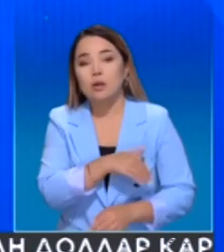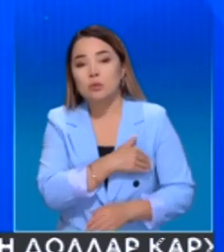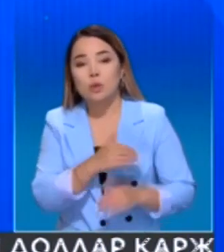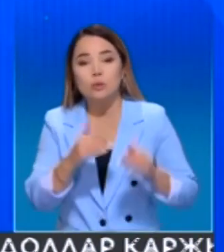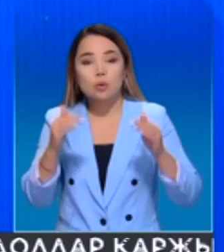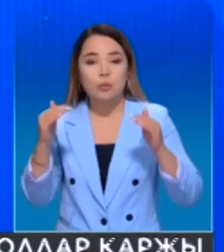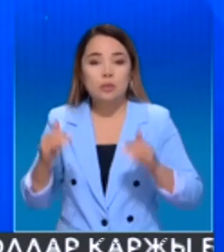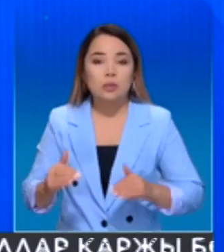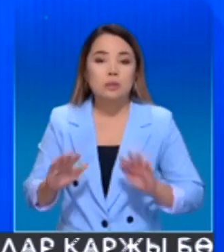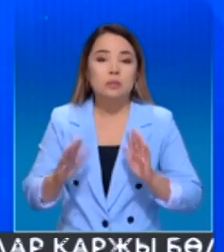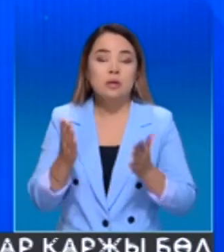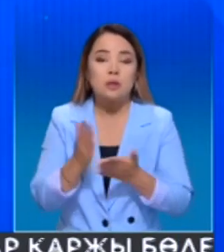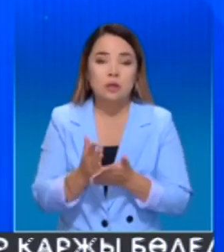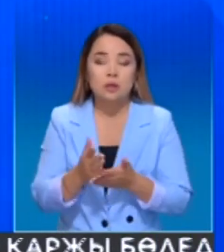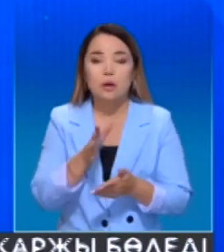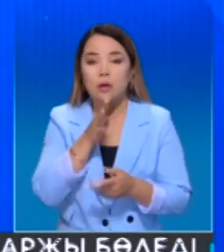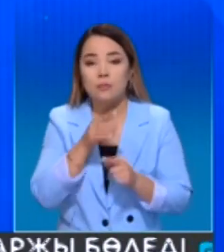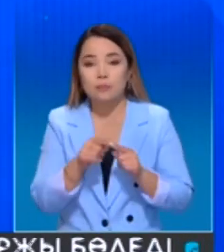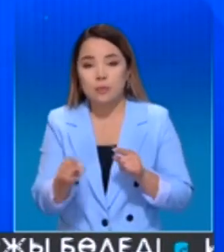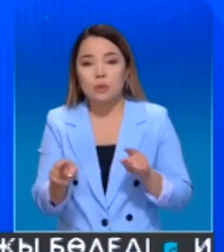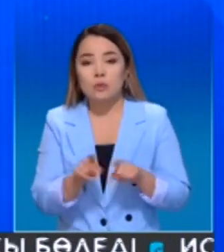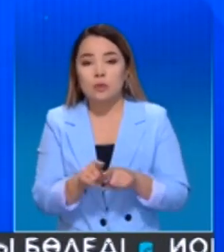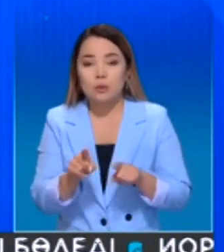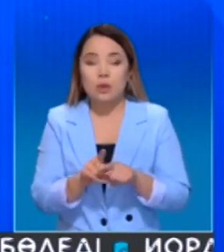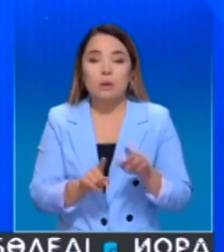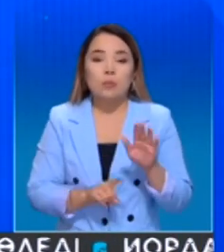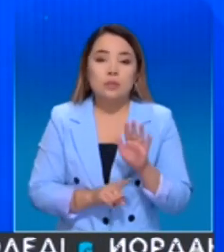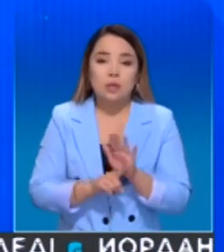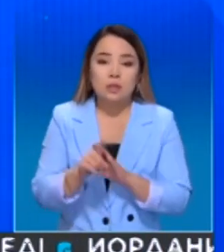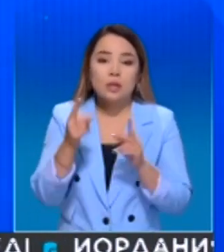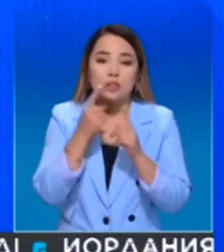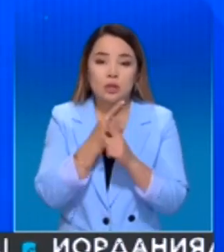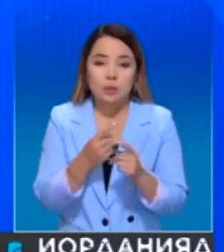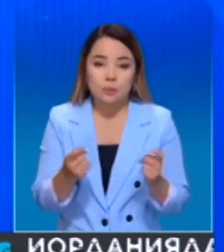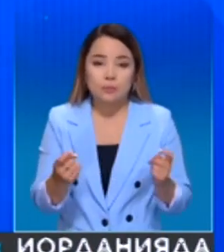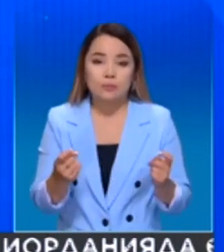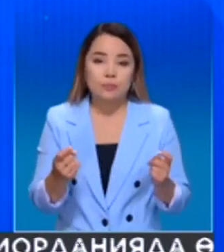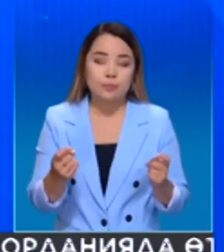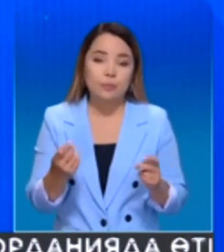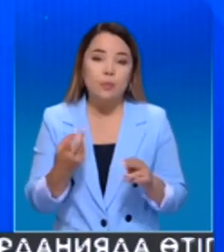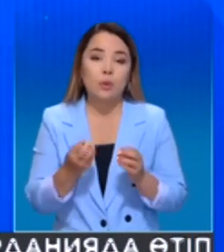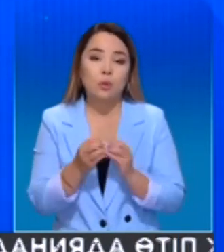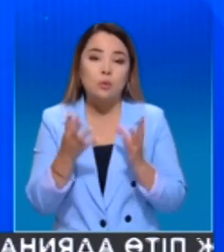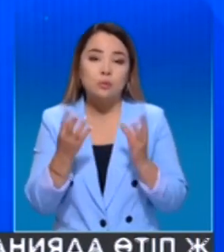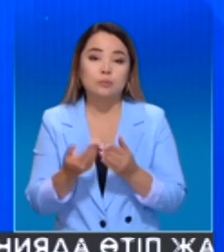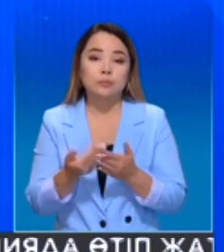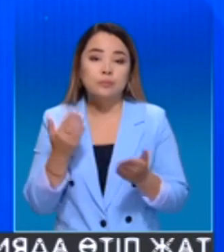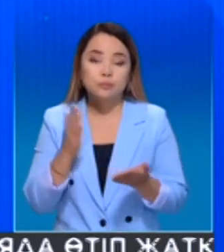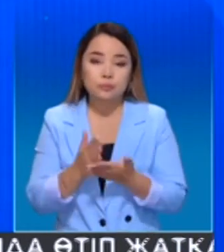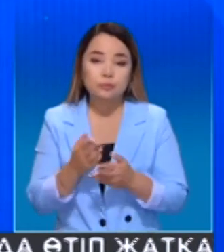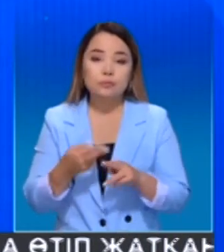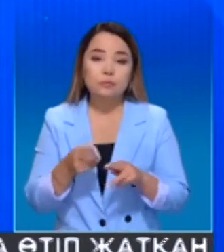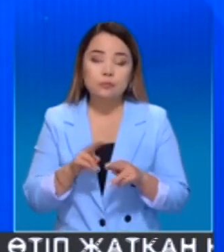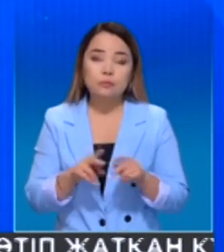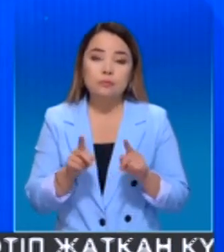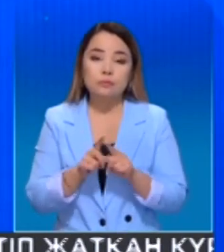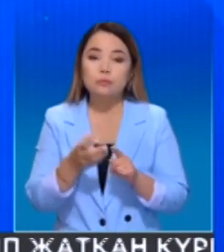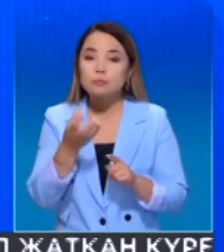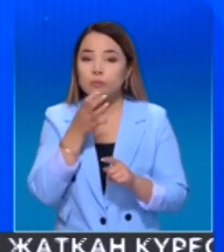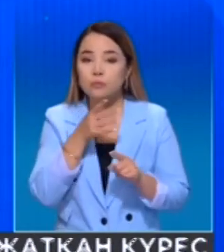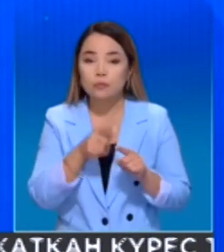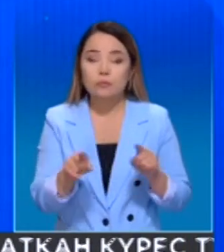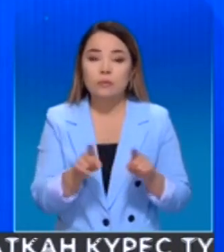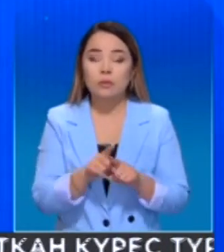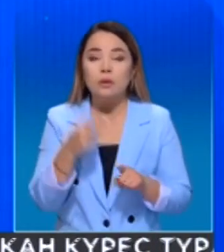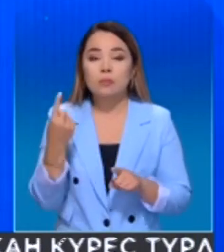төмен болғанда біз жылу маусымының басталуын жариялаймыз. 10 күн бұрын. Жылда жылыту маусым